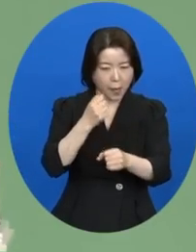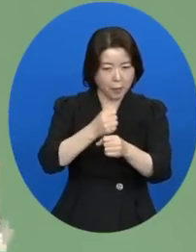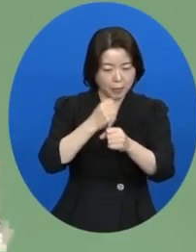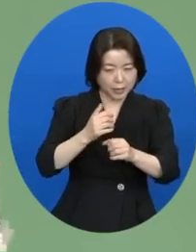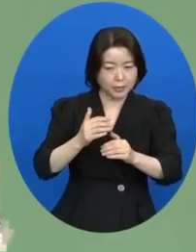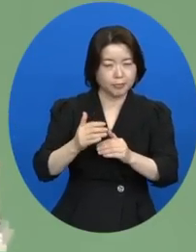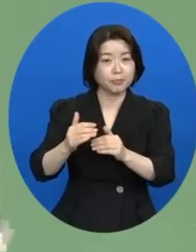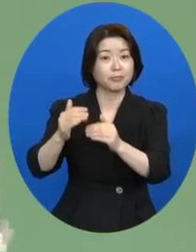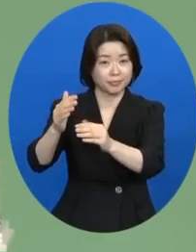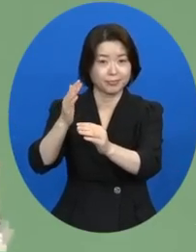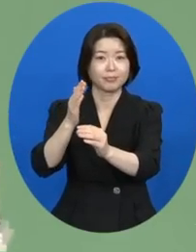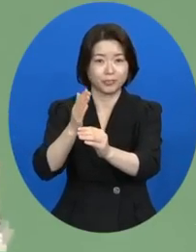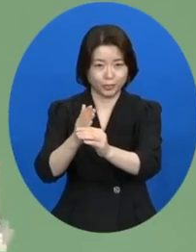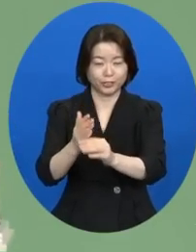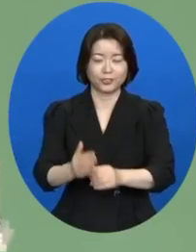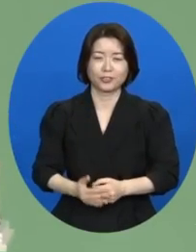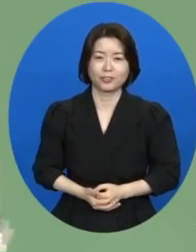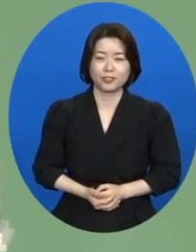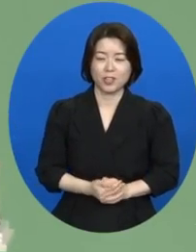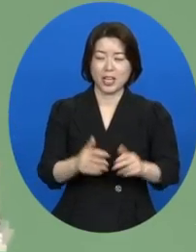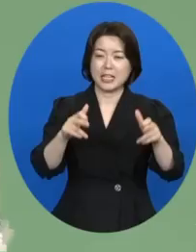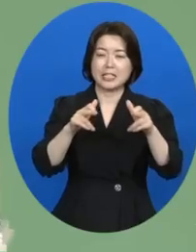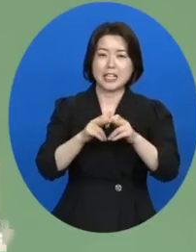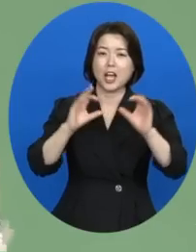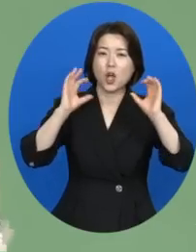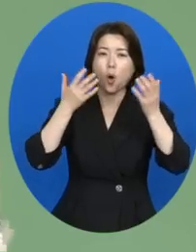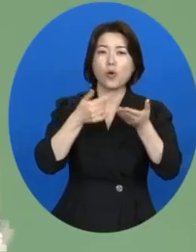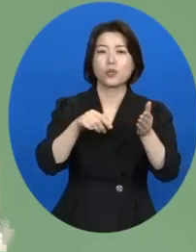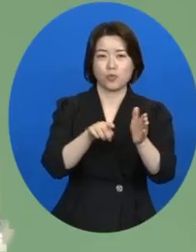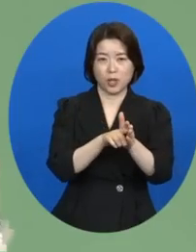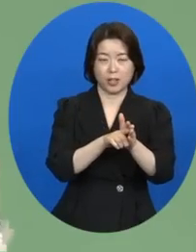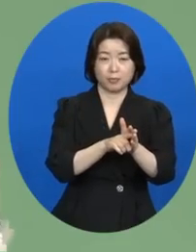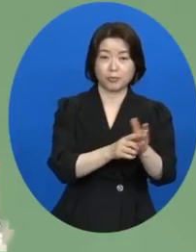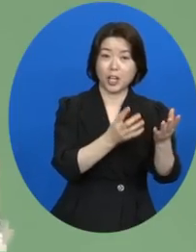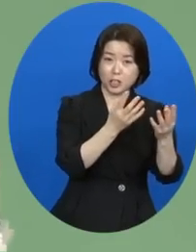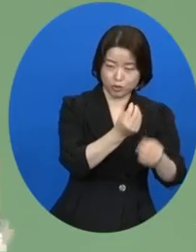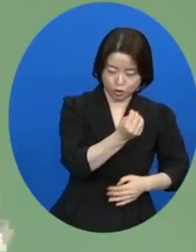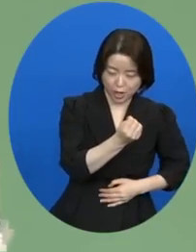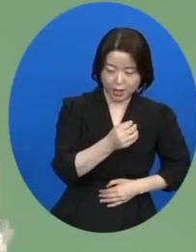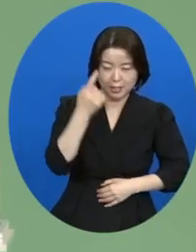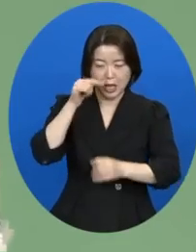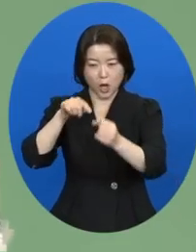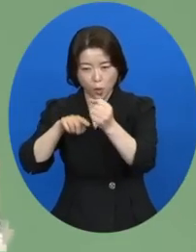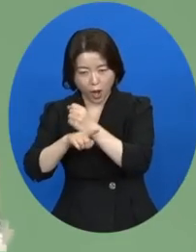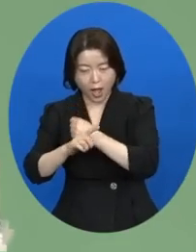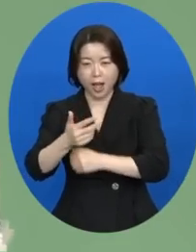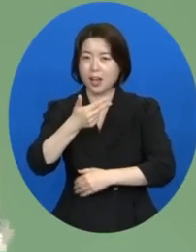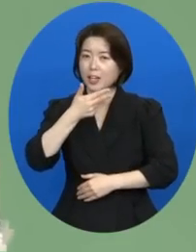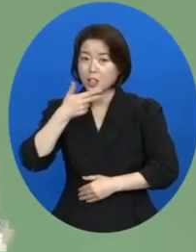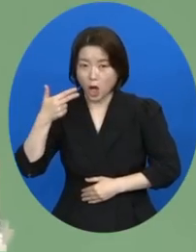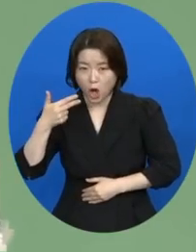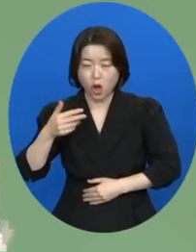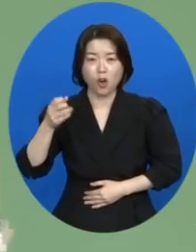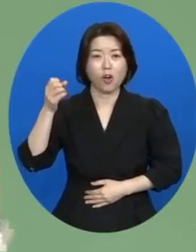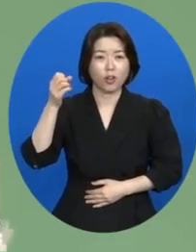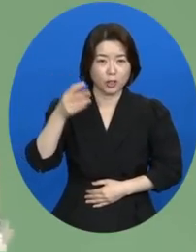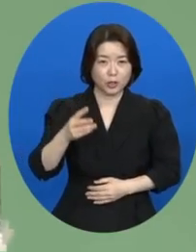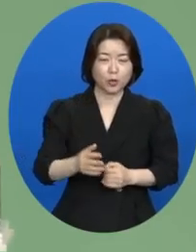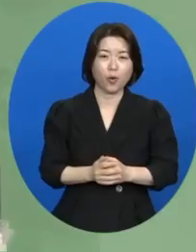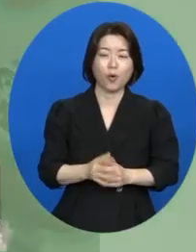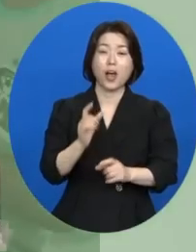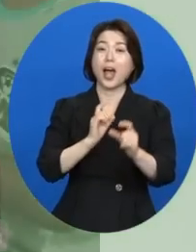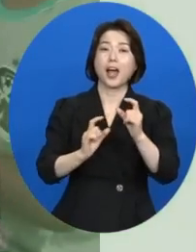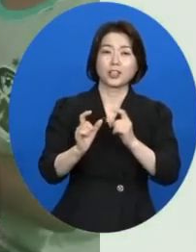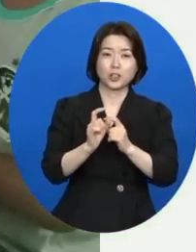있습니다. 장애 어린이들을 위해 수학, 과학, 영어, 그리고